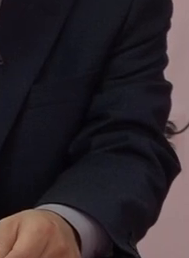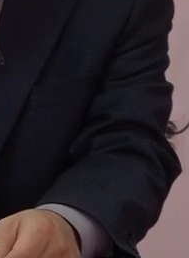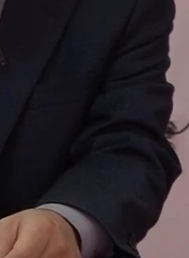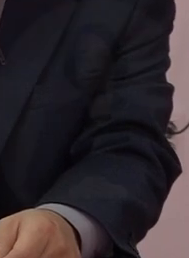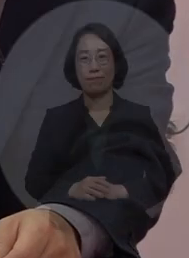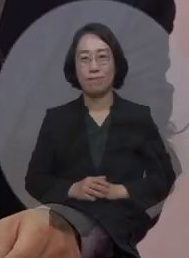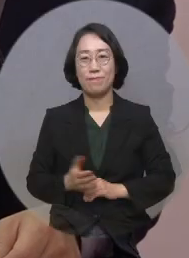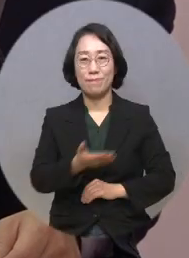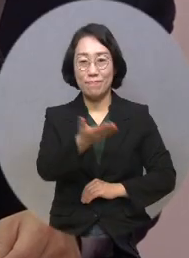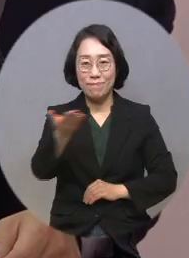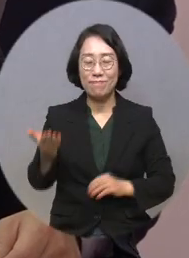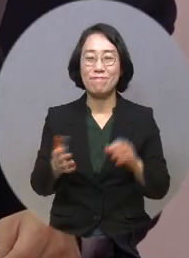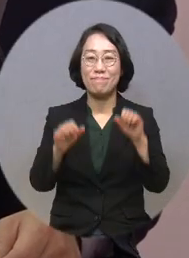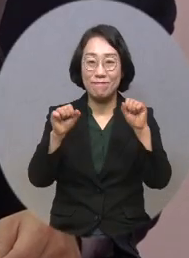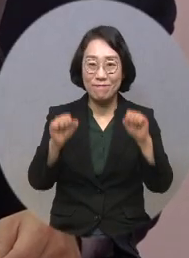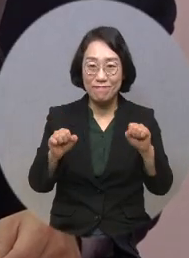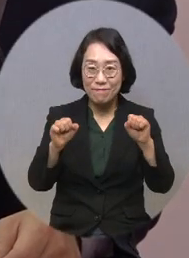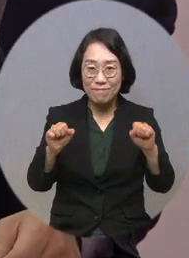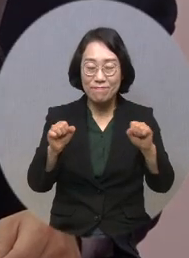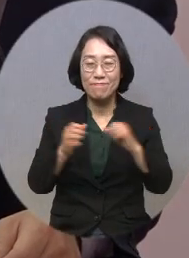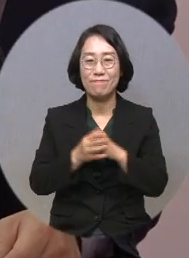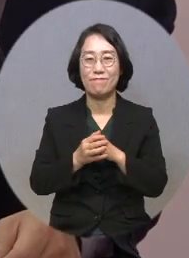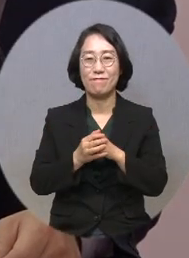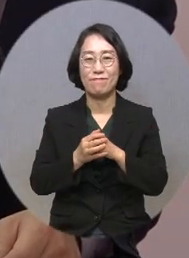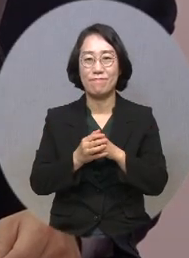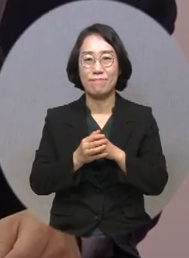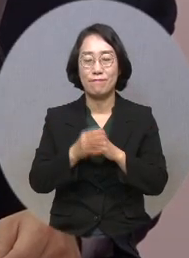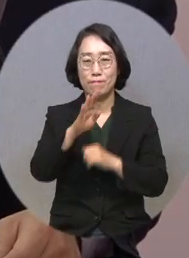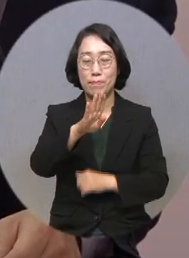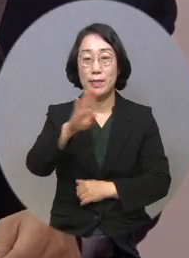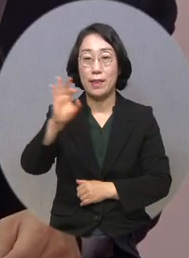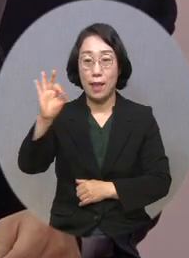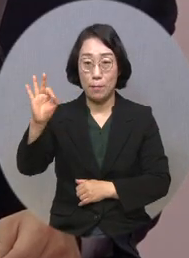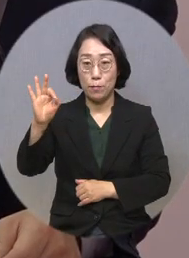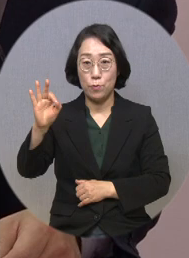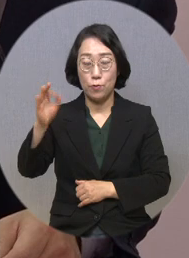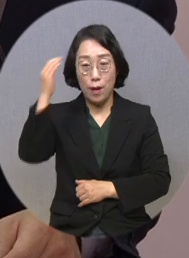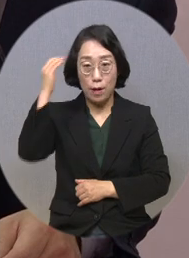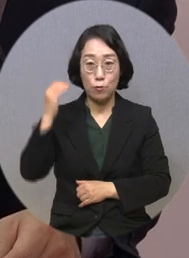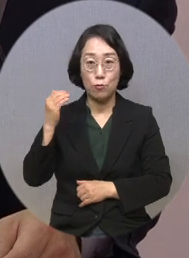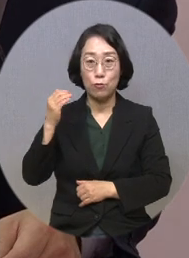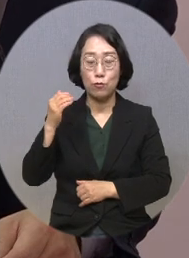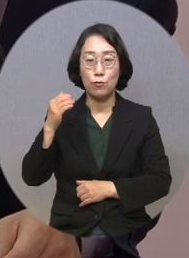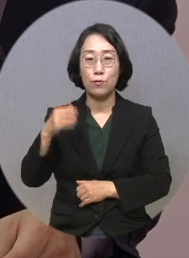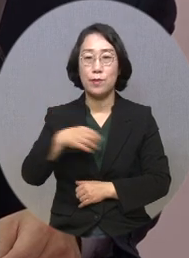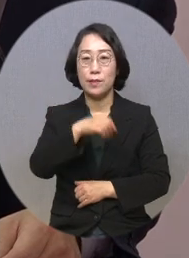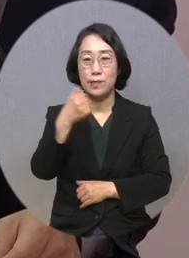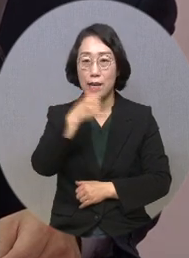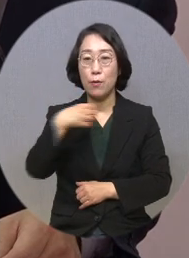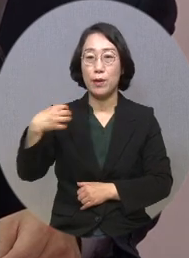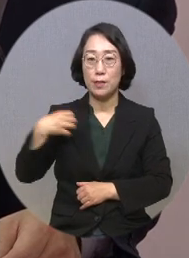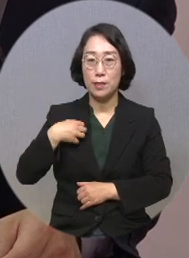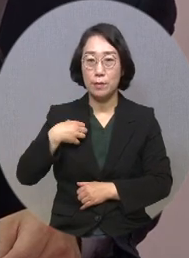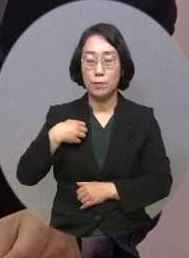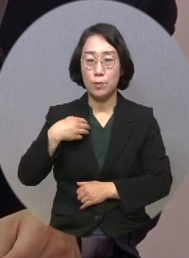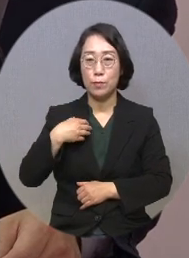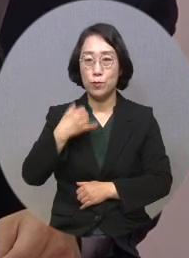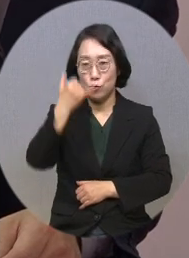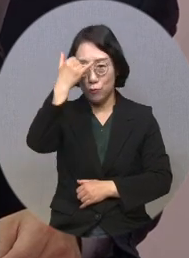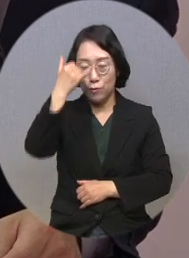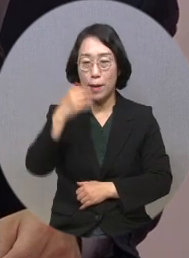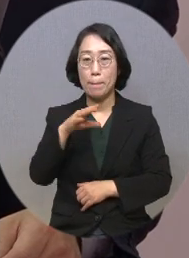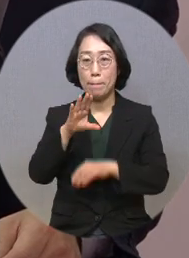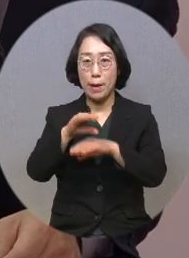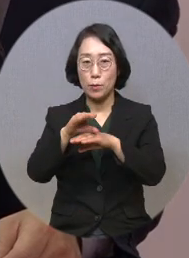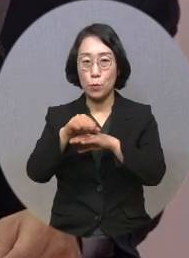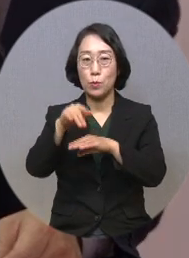복지TV 시청자 여러분 안녕하십니까? 베리어프리 코리아 프로그램 진행을 맡은 충남방송의 정상근입니다.